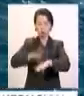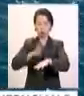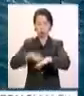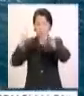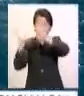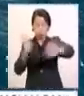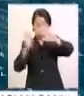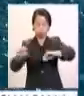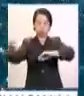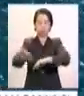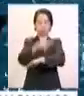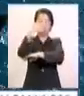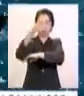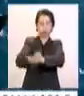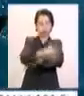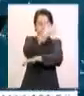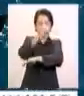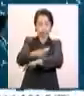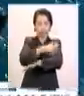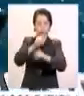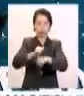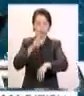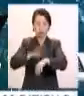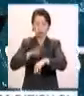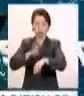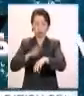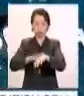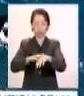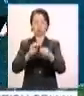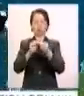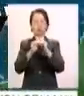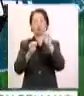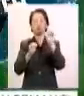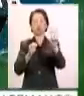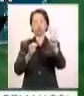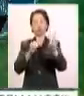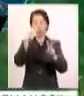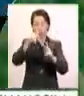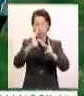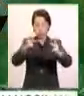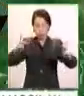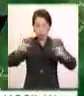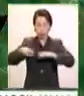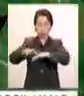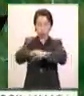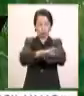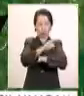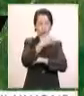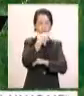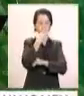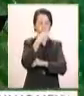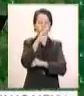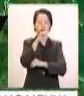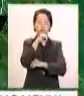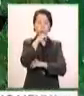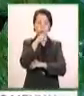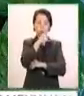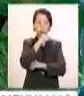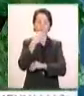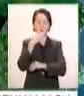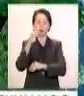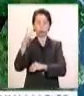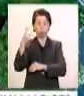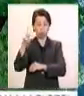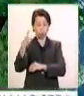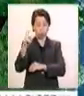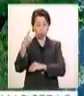angin kencang dan laut bergelora, dengan amaran kategori kedua berkat kuasa untuk kawasan perairan Kondor dan juga kawasan perairan